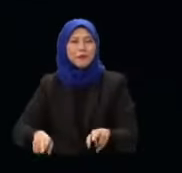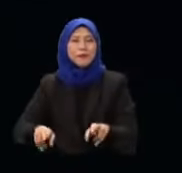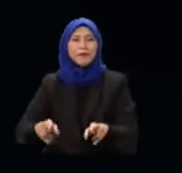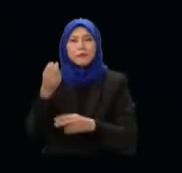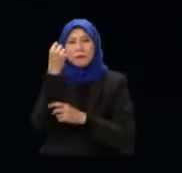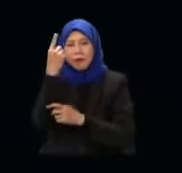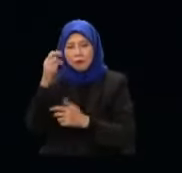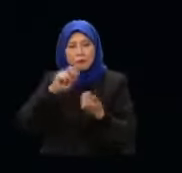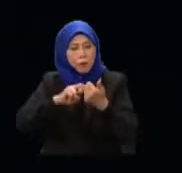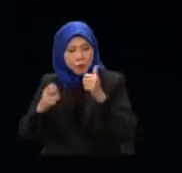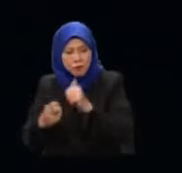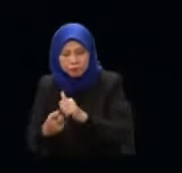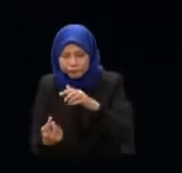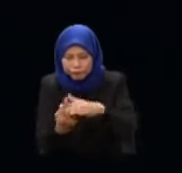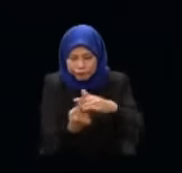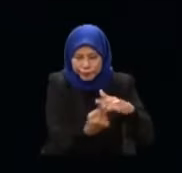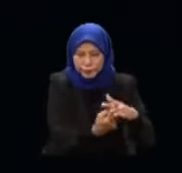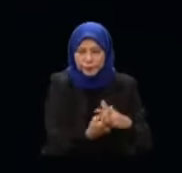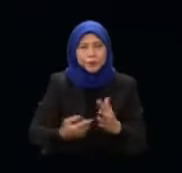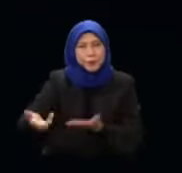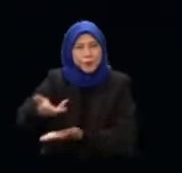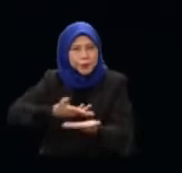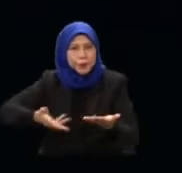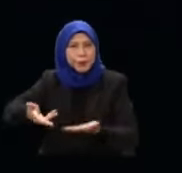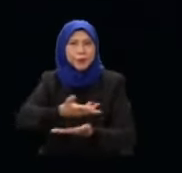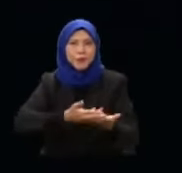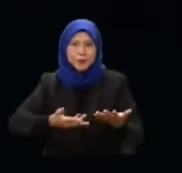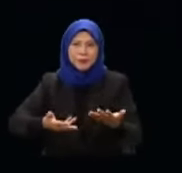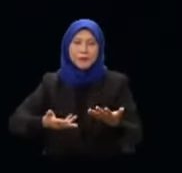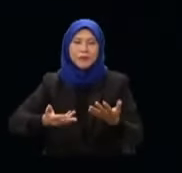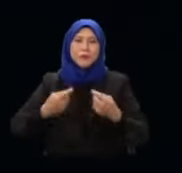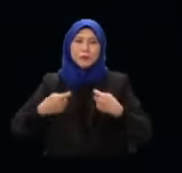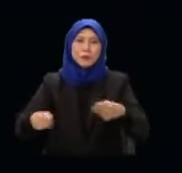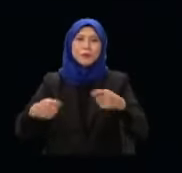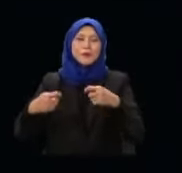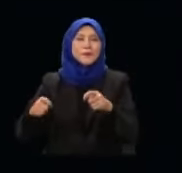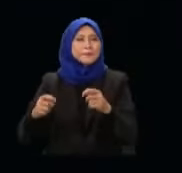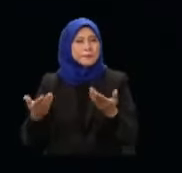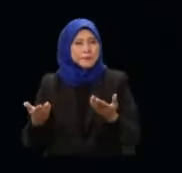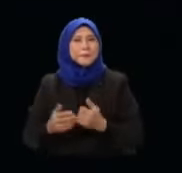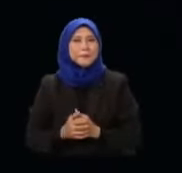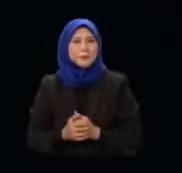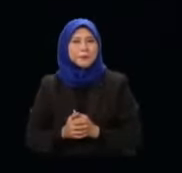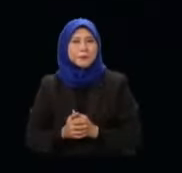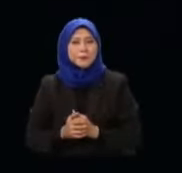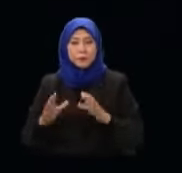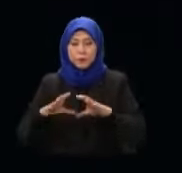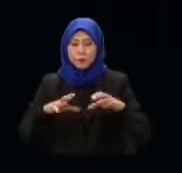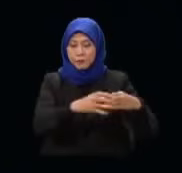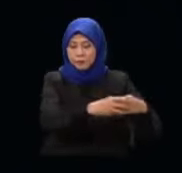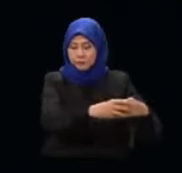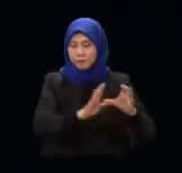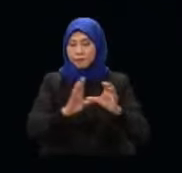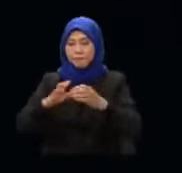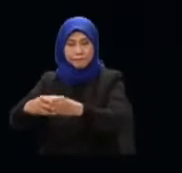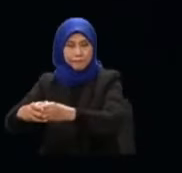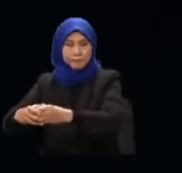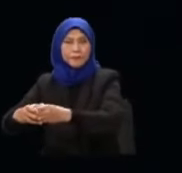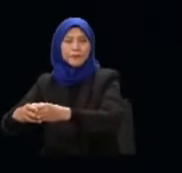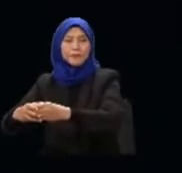isu dan masalah Adan coba meletakkan eh openingnya kumpulan-kumpulan